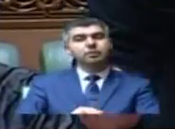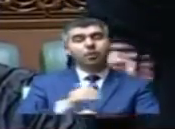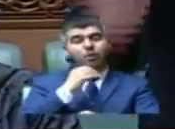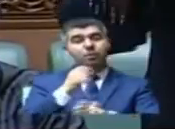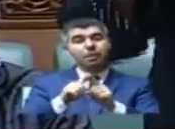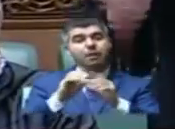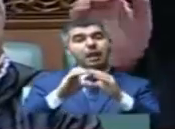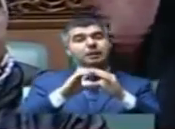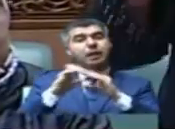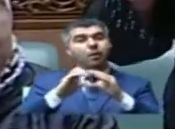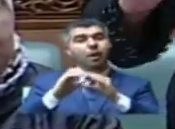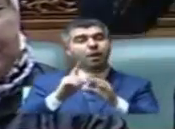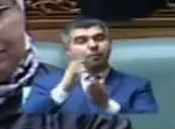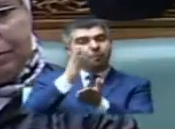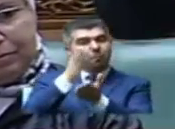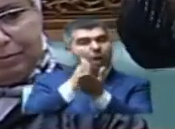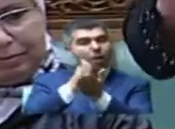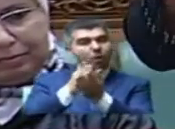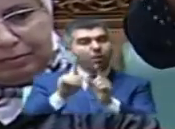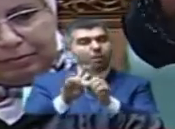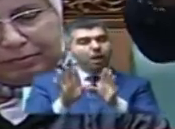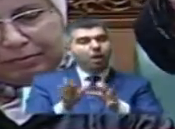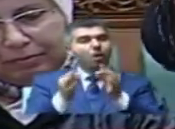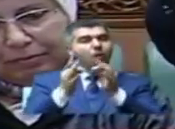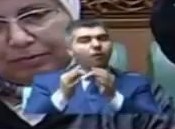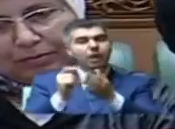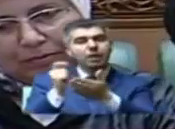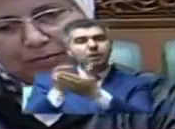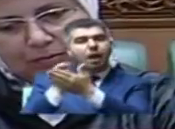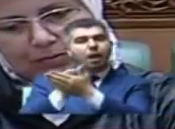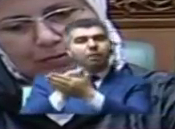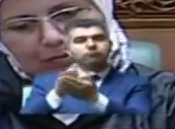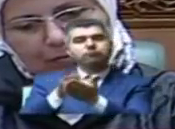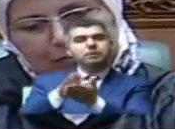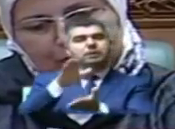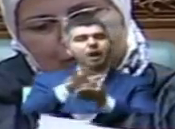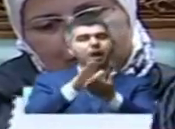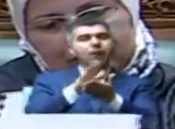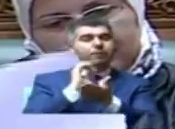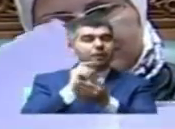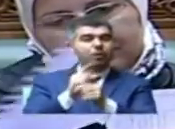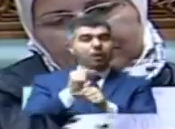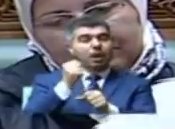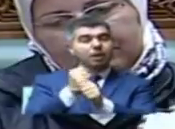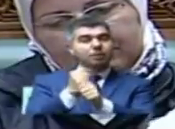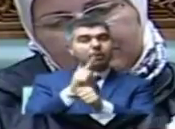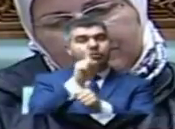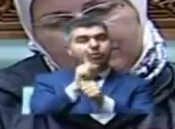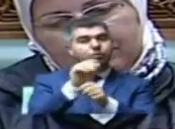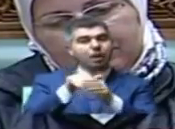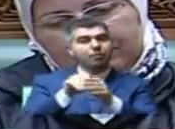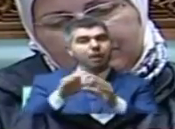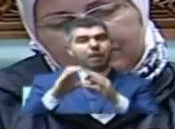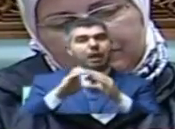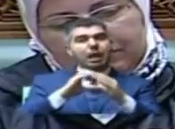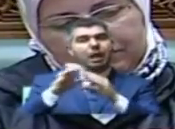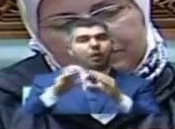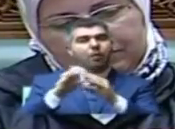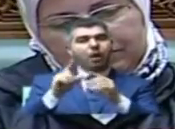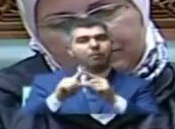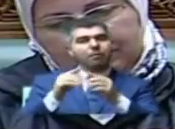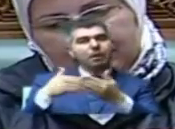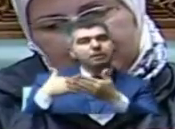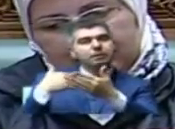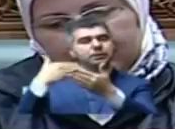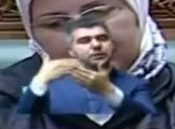نتمسك بالحوار الجاد الذي يستجيب لمطالب الشغيلة الجماعية، ونحن ضد الحوار